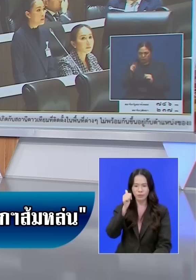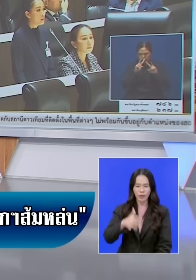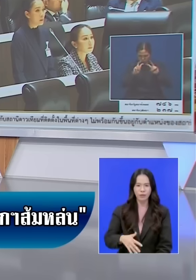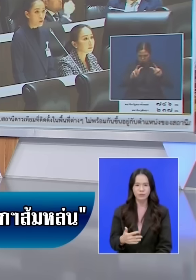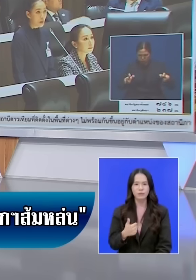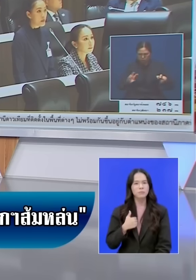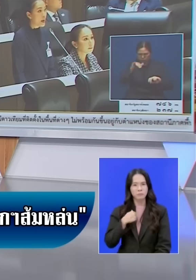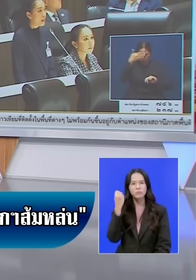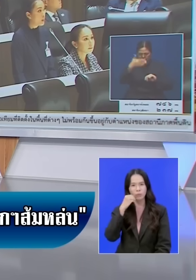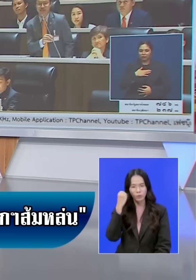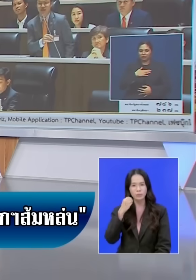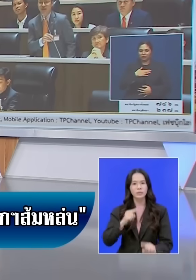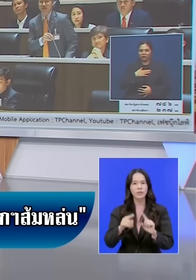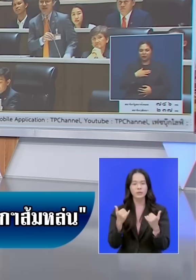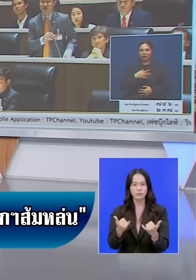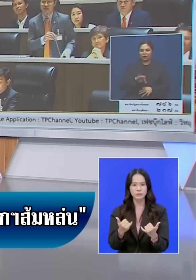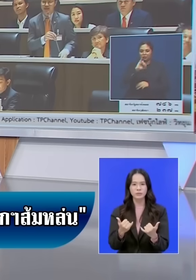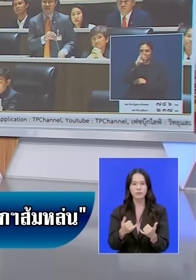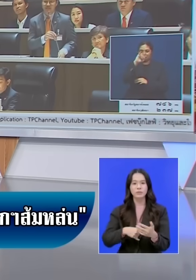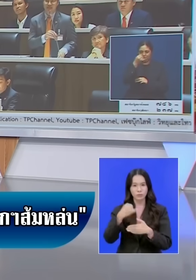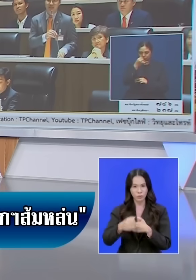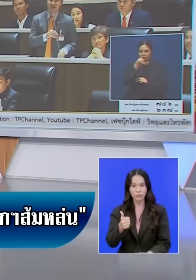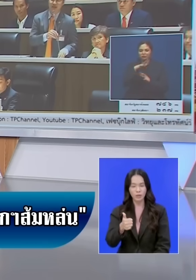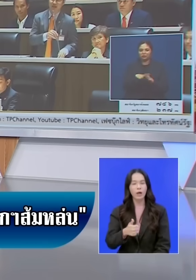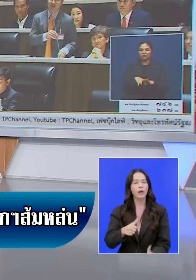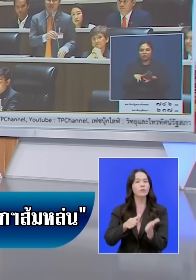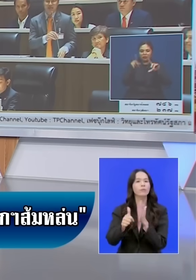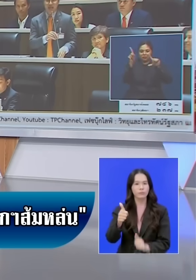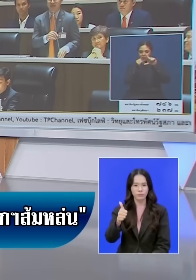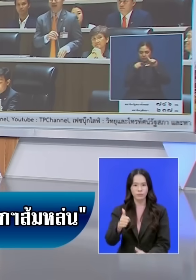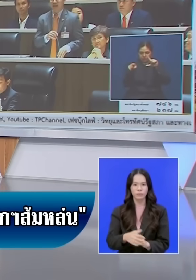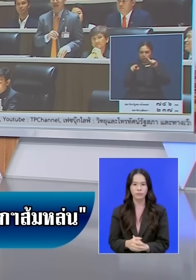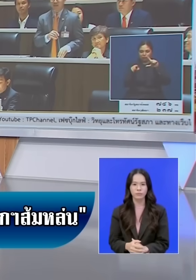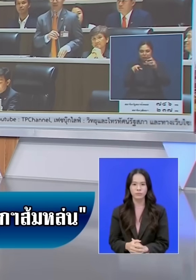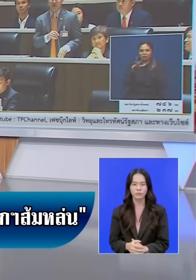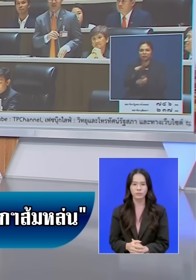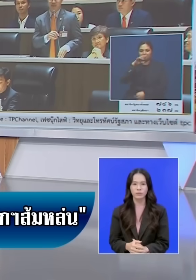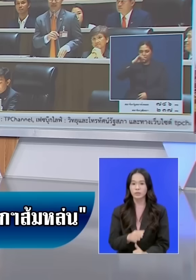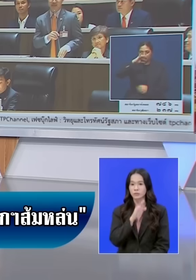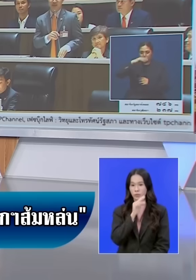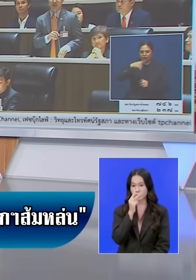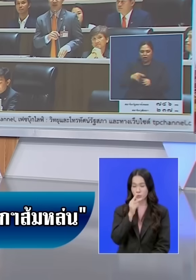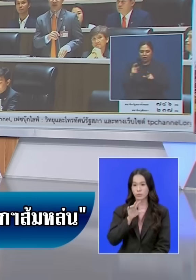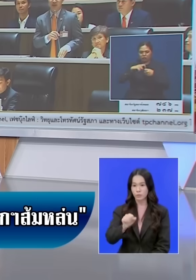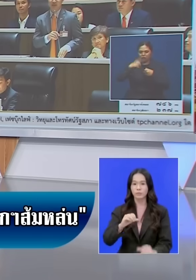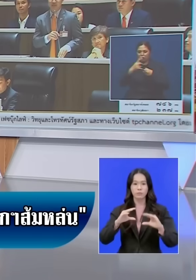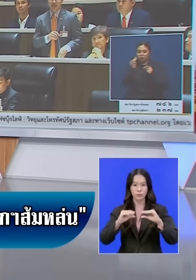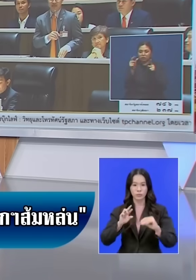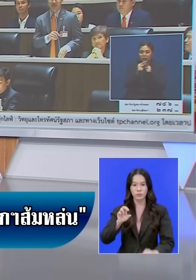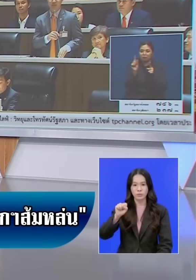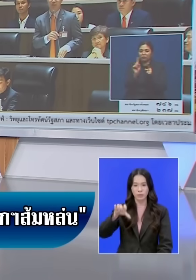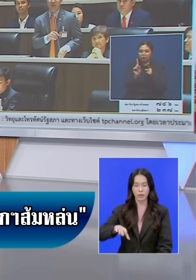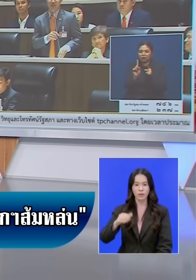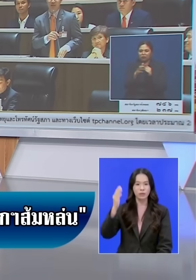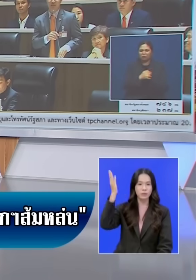ะหลายๆครั้งนะแต่คราวนี้ก็อ่ะยังจบยังได้ดีที่ถอนกันไป ครับจริงๆแล้วถ้าสังเกตดูนะการประชุมรัฐสภาตั้งแ